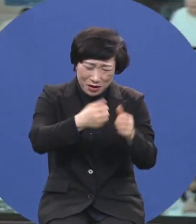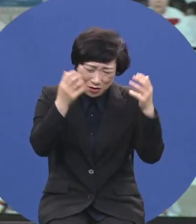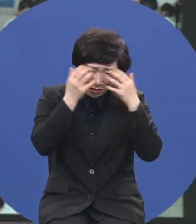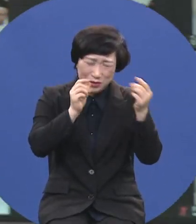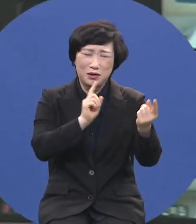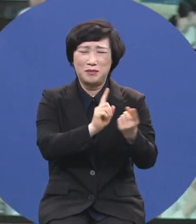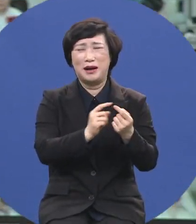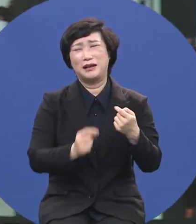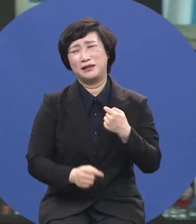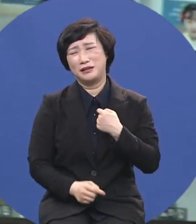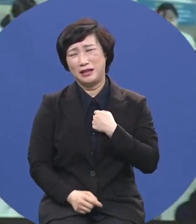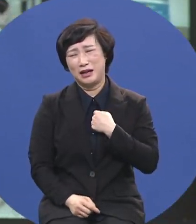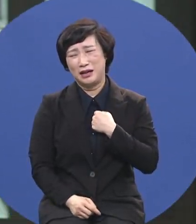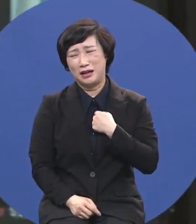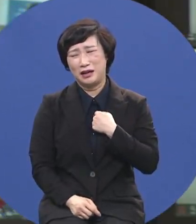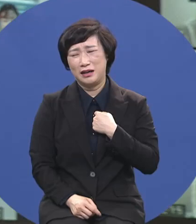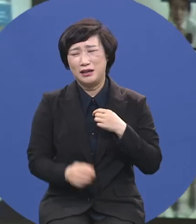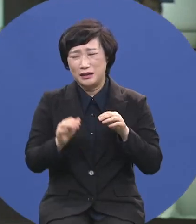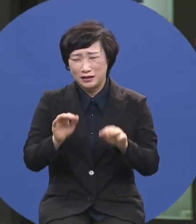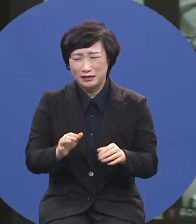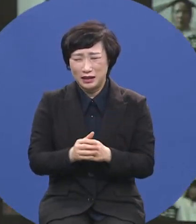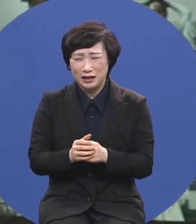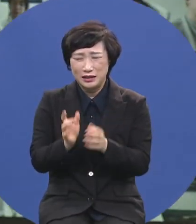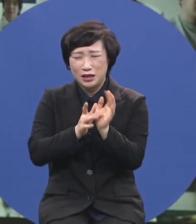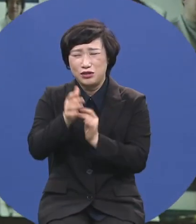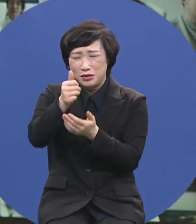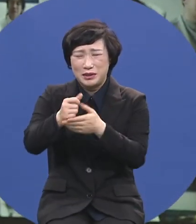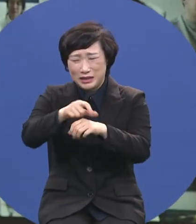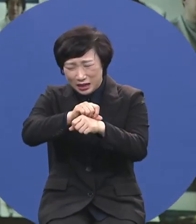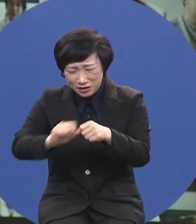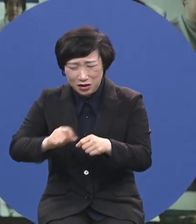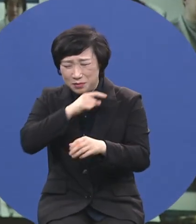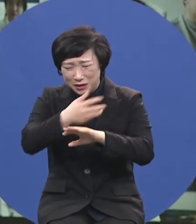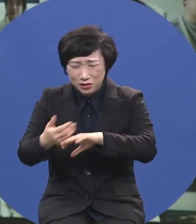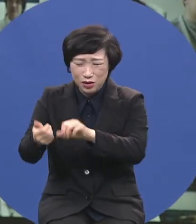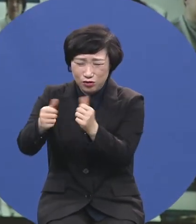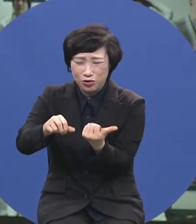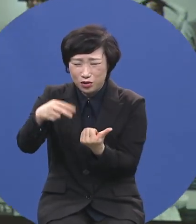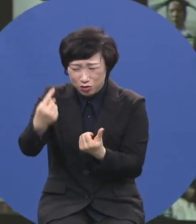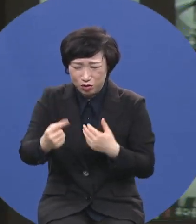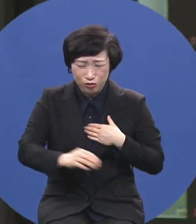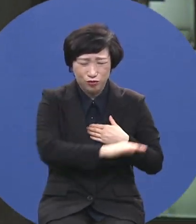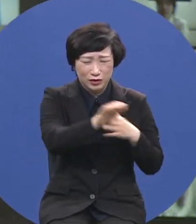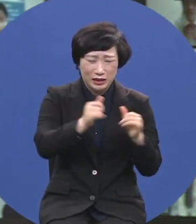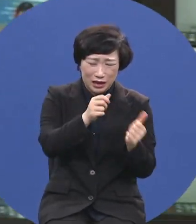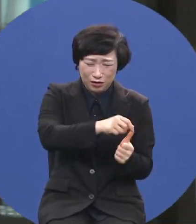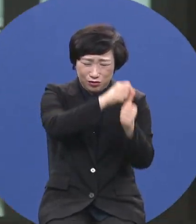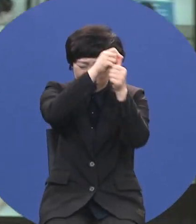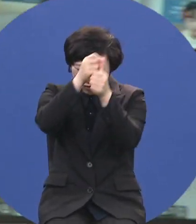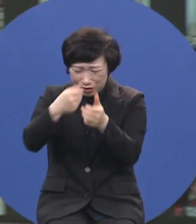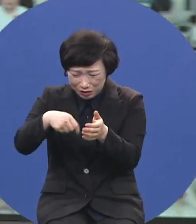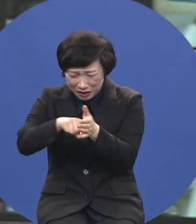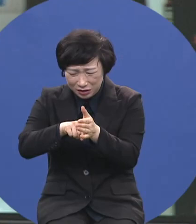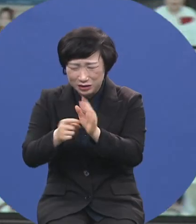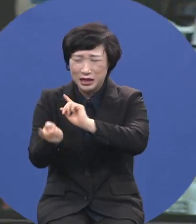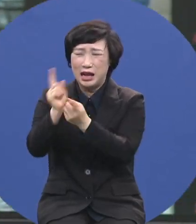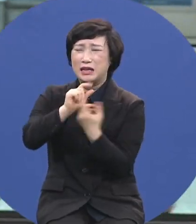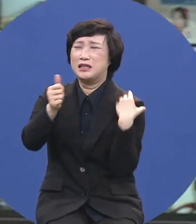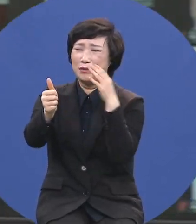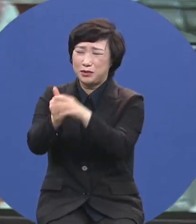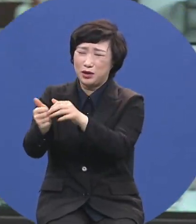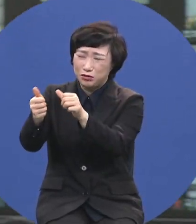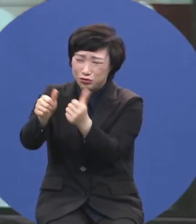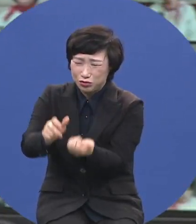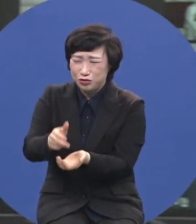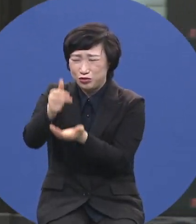당할 우리에게 그토록 자기는 찢어져 죽을지라도 우리는 살려야 된다고 대신